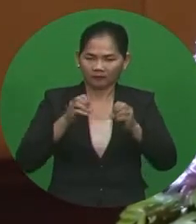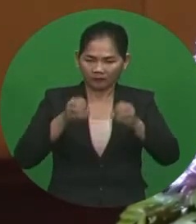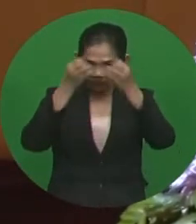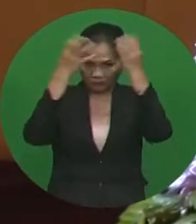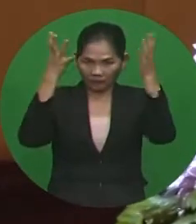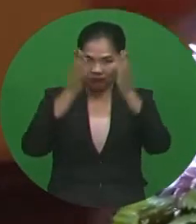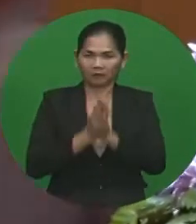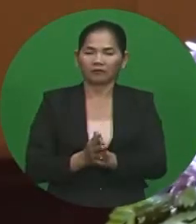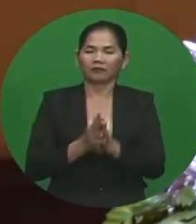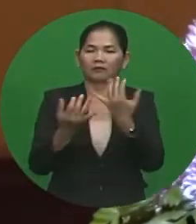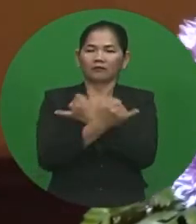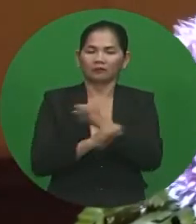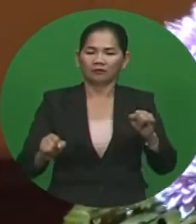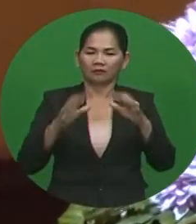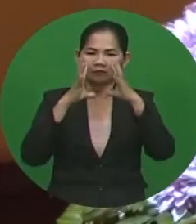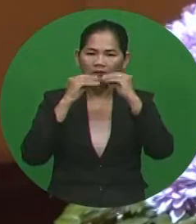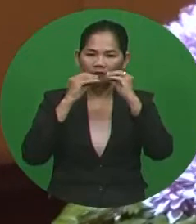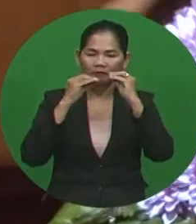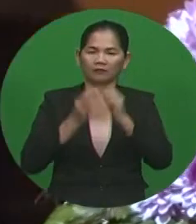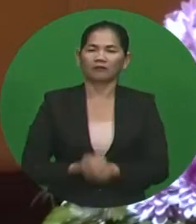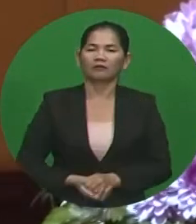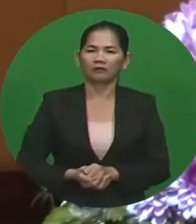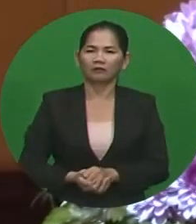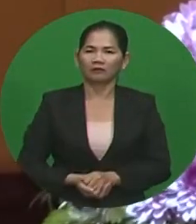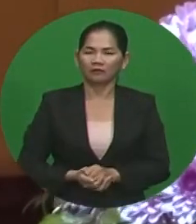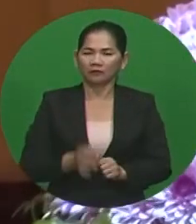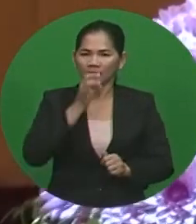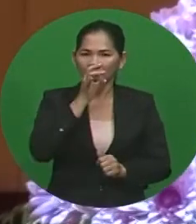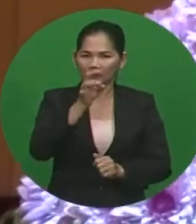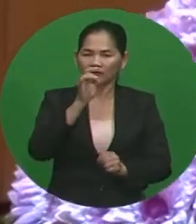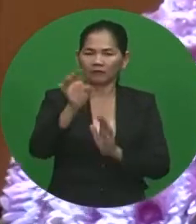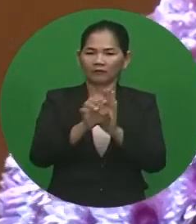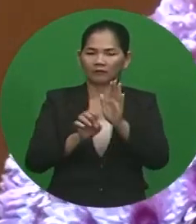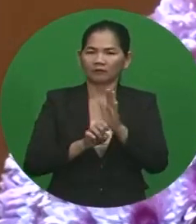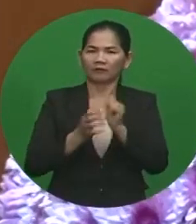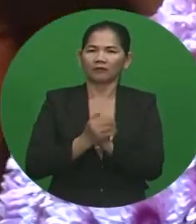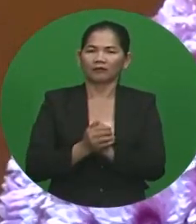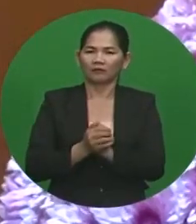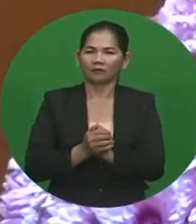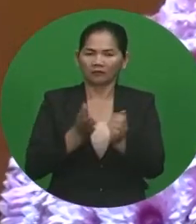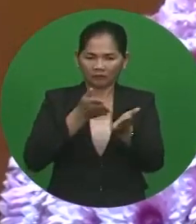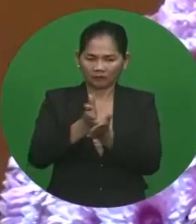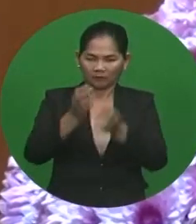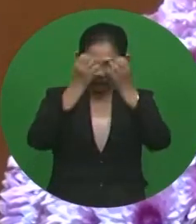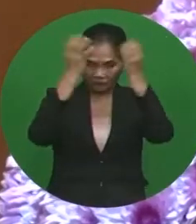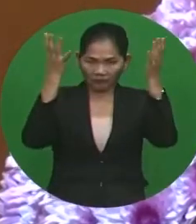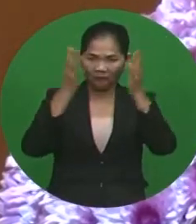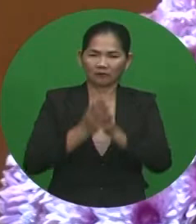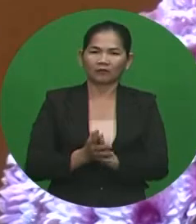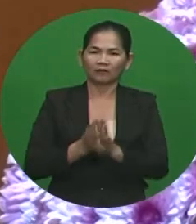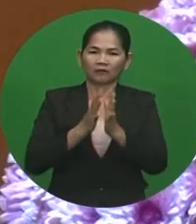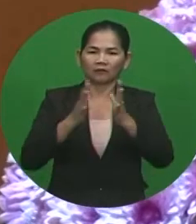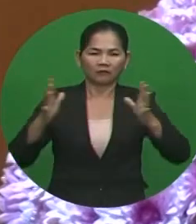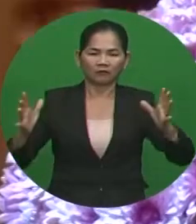ននេះទៅជាសេរីភាពសារព័ត៌មានតាមពិតក្នុងច្បាប់ដែលយើងរៀបចំស្ដីអំពីសិទ្ធិទទួលបានព័ត៌មាននេះវាធំ